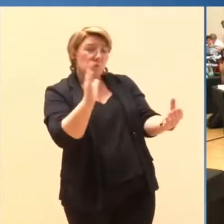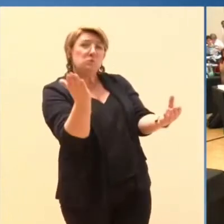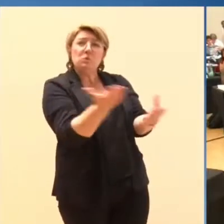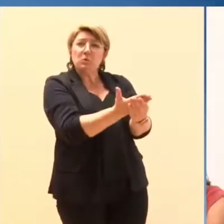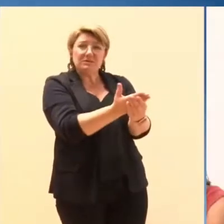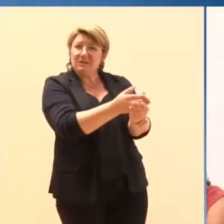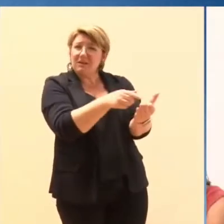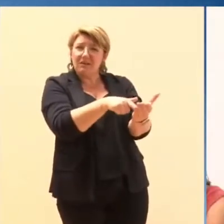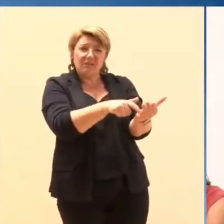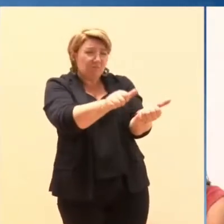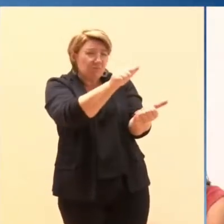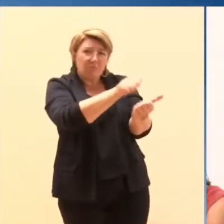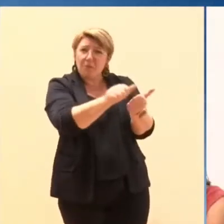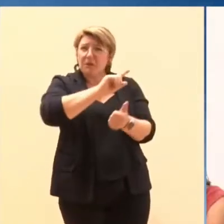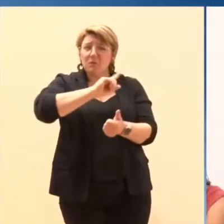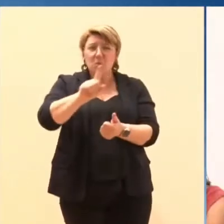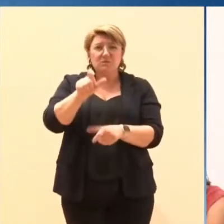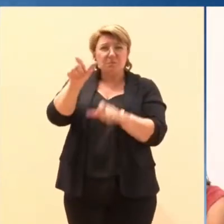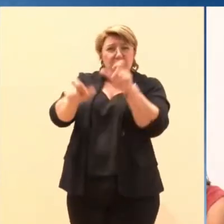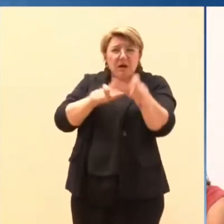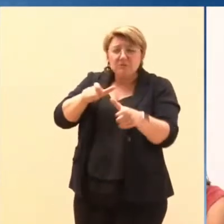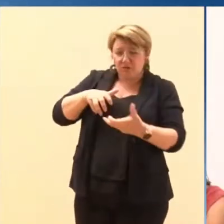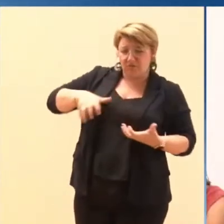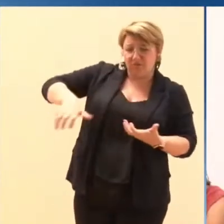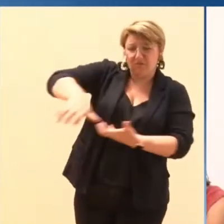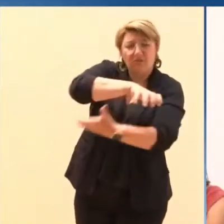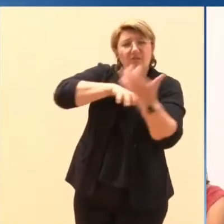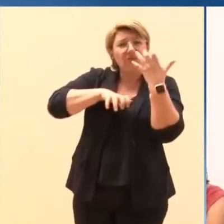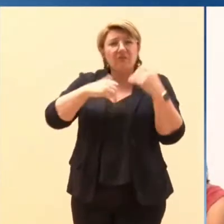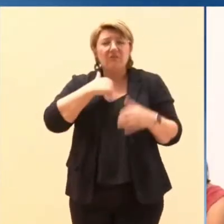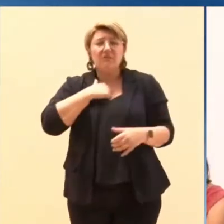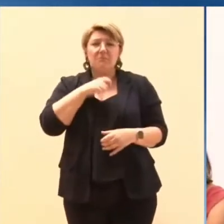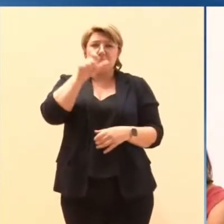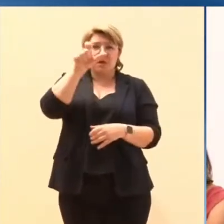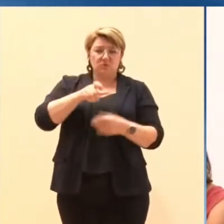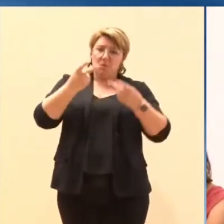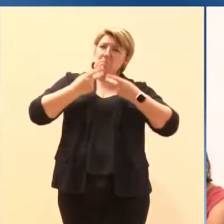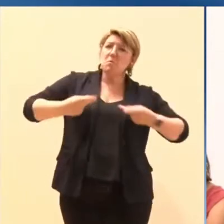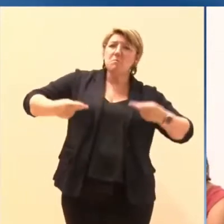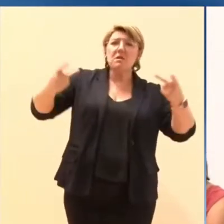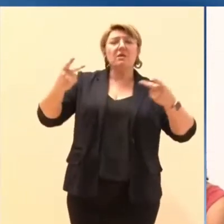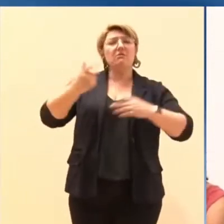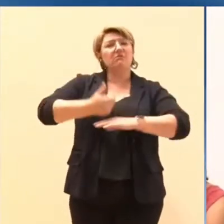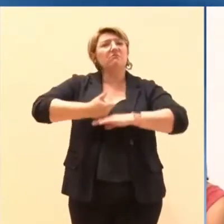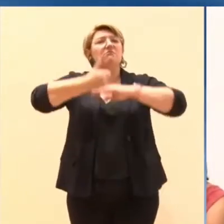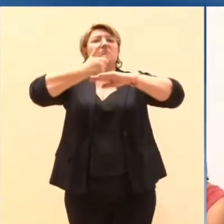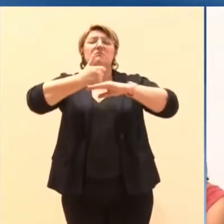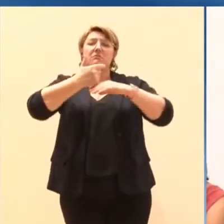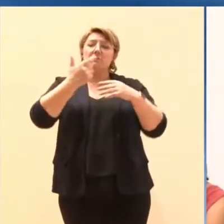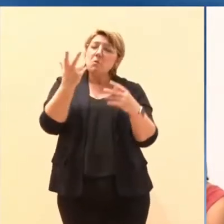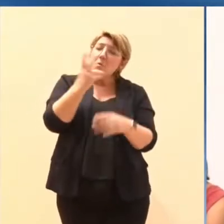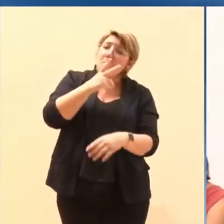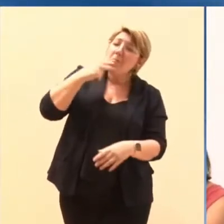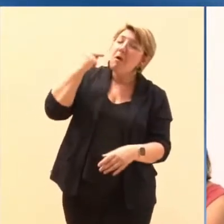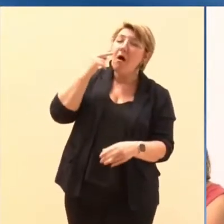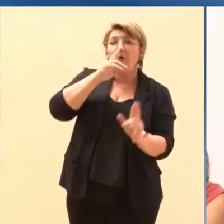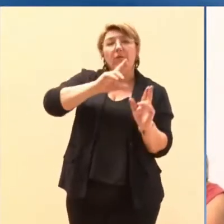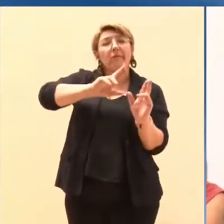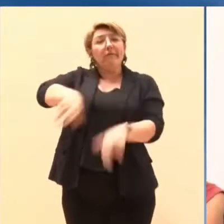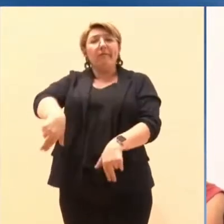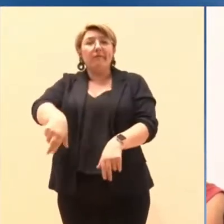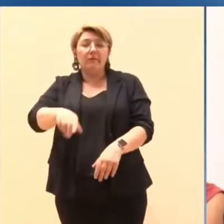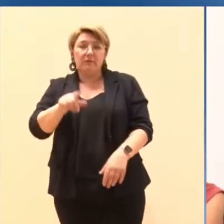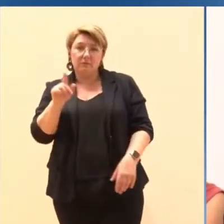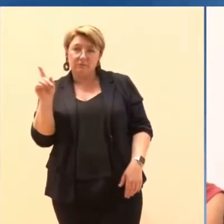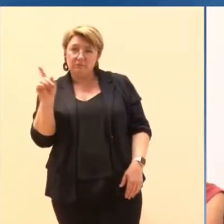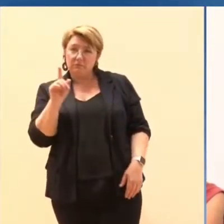personnels. Un responsable public n'a pas le droit d'ignorer la face humaine de chacune de ces décisions ou de ces